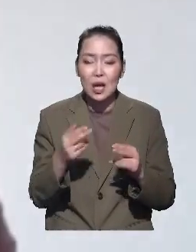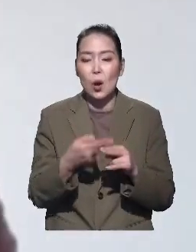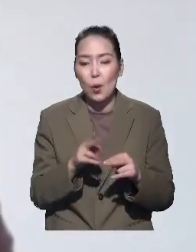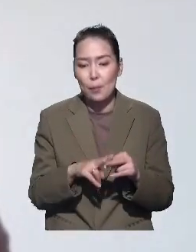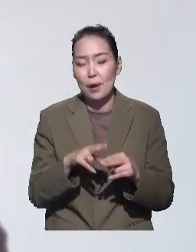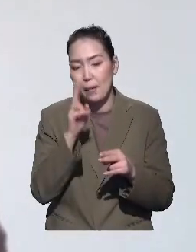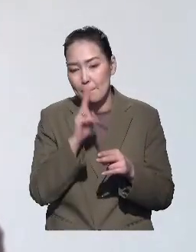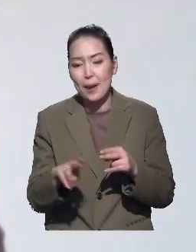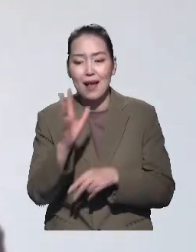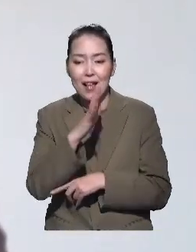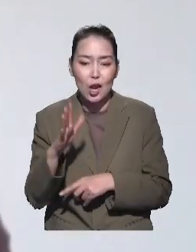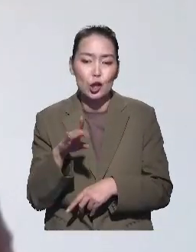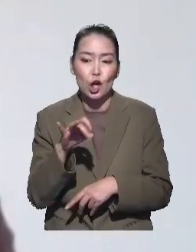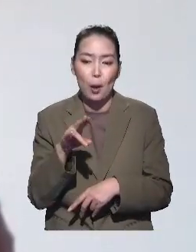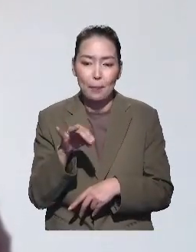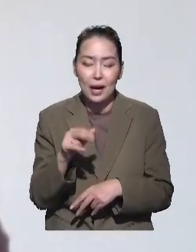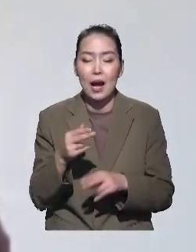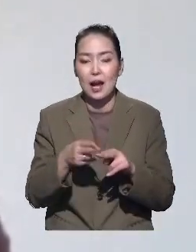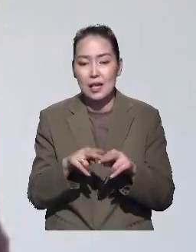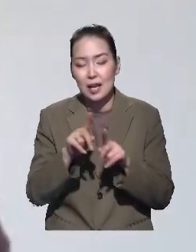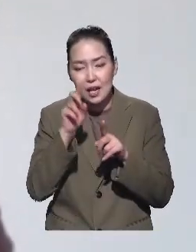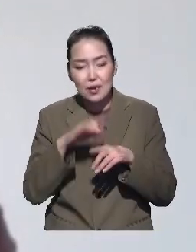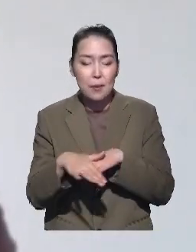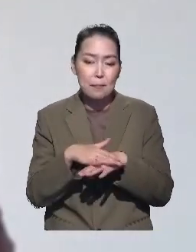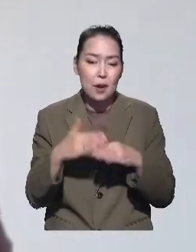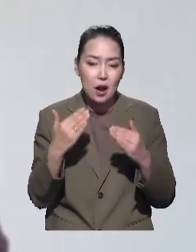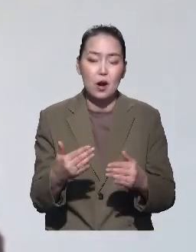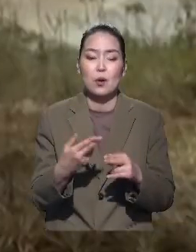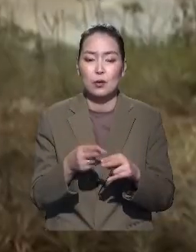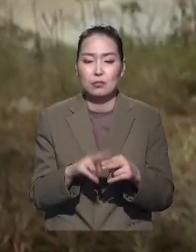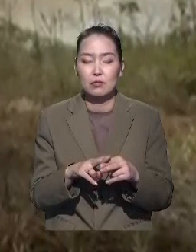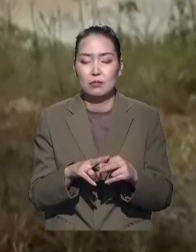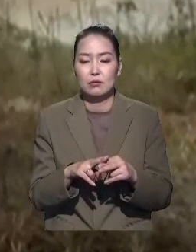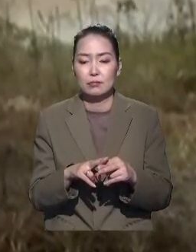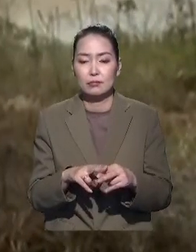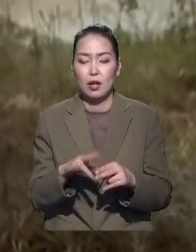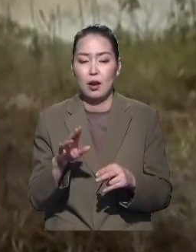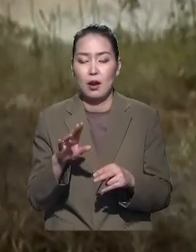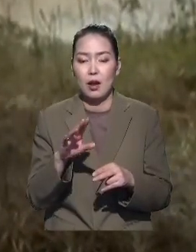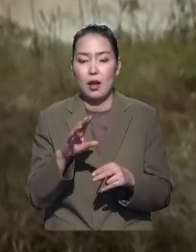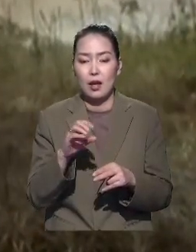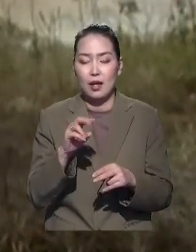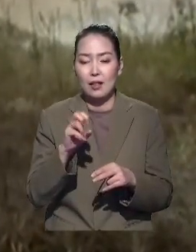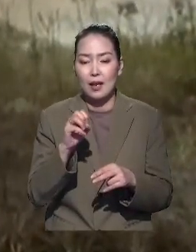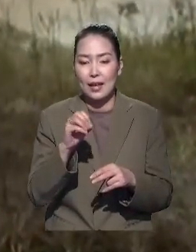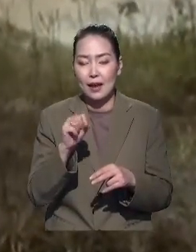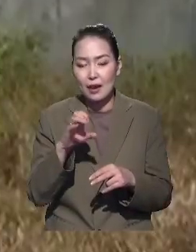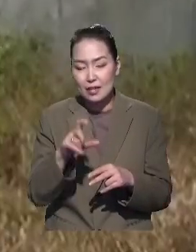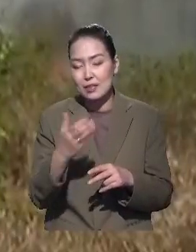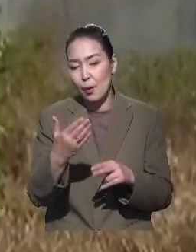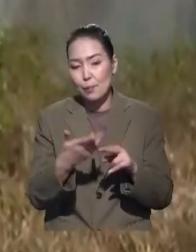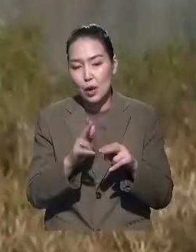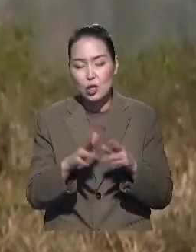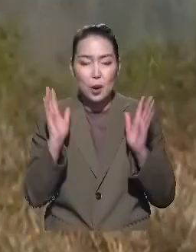потери лесов в тропиках, в таких странах, как Боливия, Никарагуа и Лаос. По словам экспертов, рейтинг тропических стран с